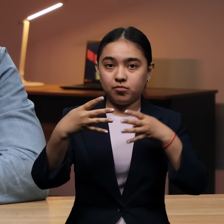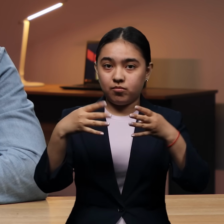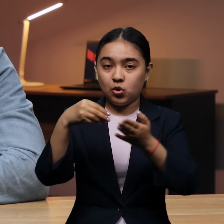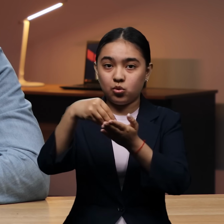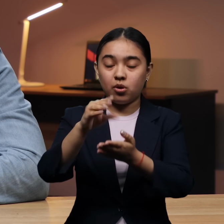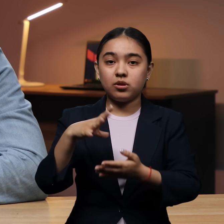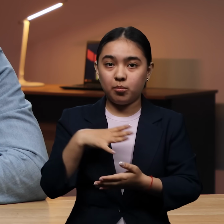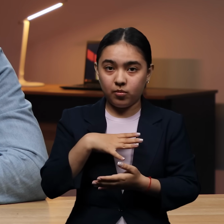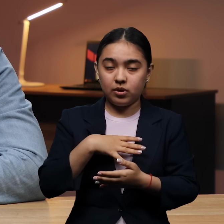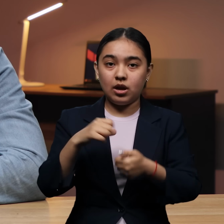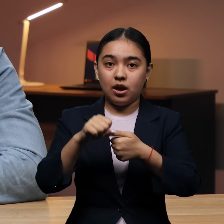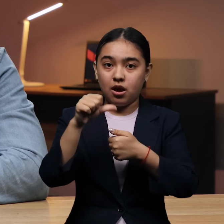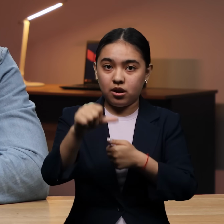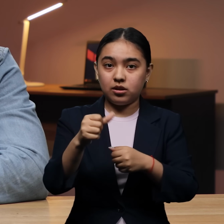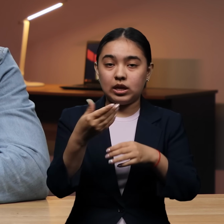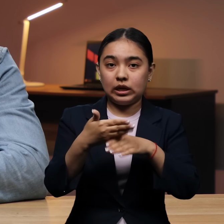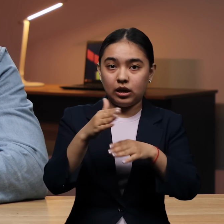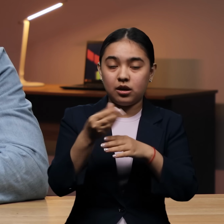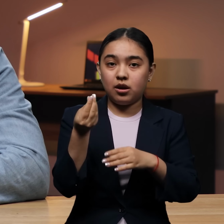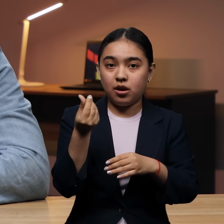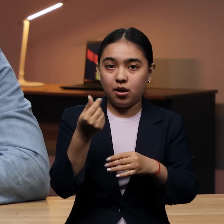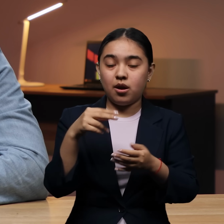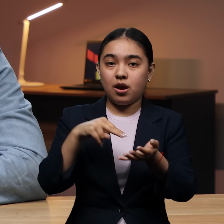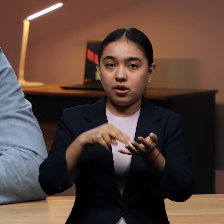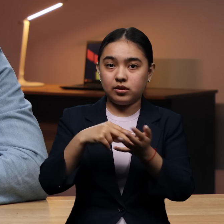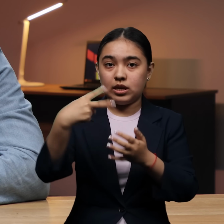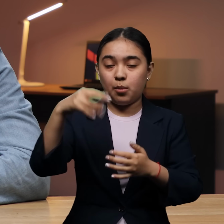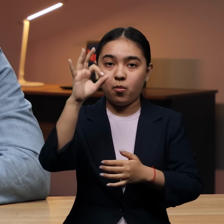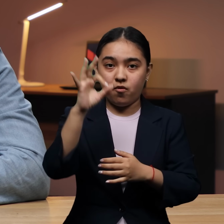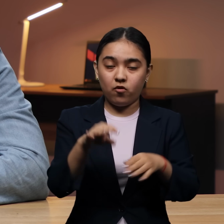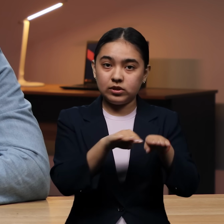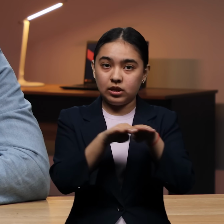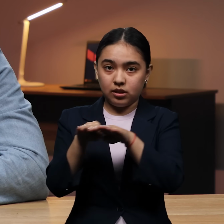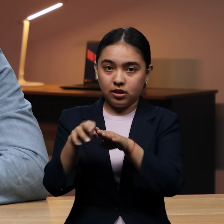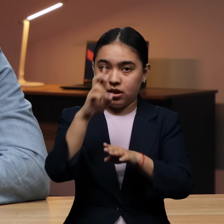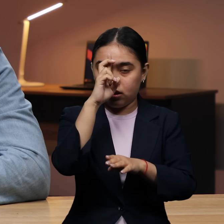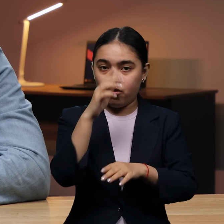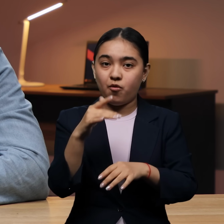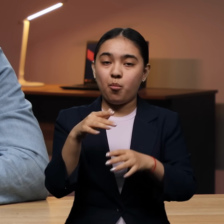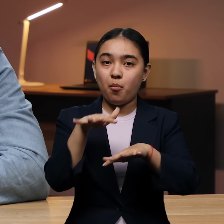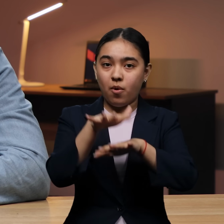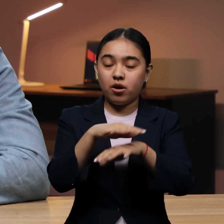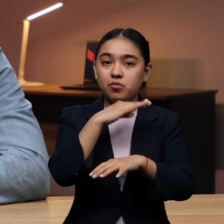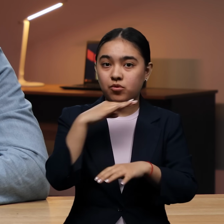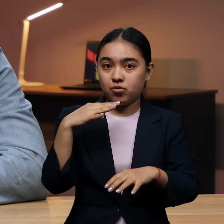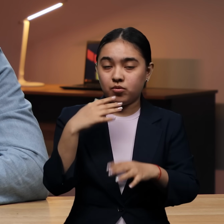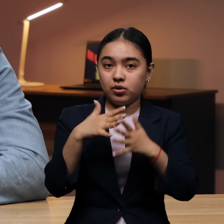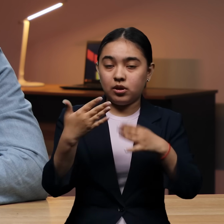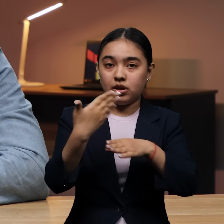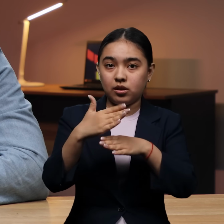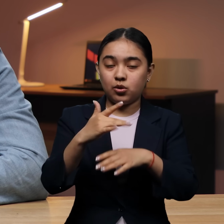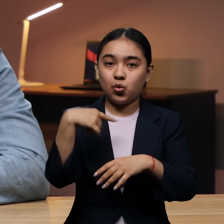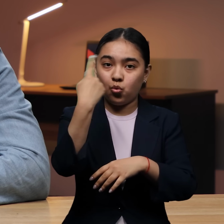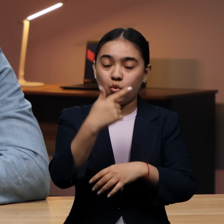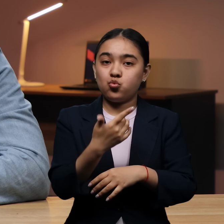vazirligining binolarini sotib oldi. Ajratilgan kredit miqdori bank aktivlarining naq 20% ga teng. Davlat banki buncha katta